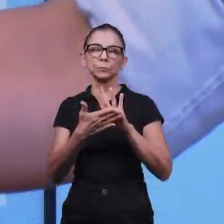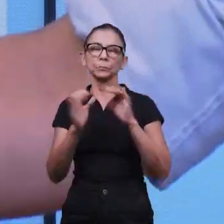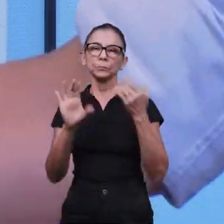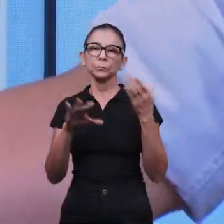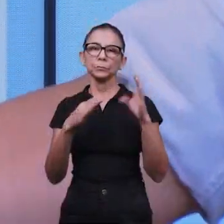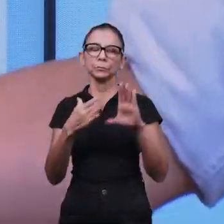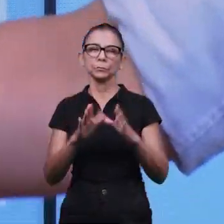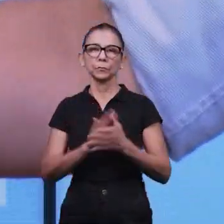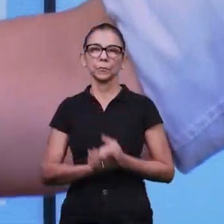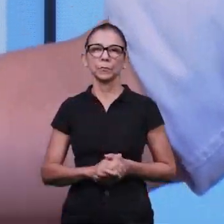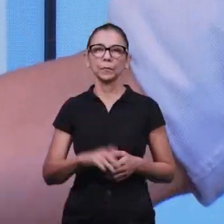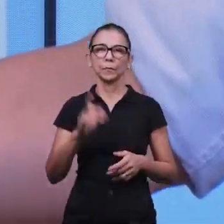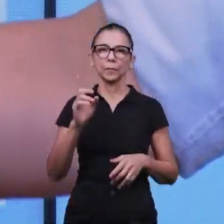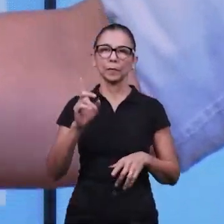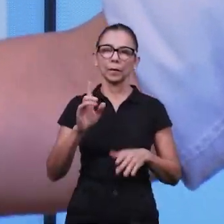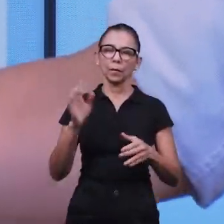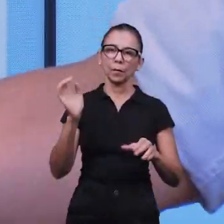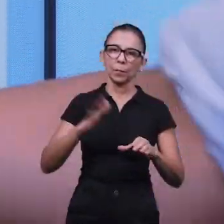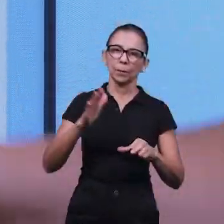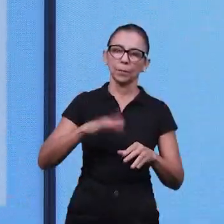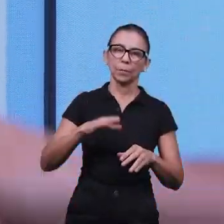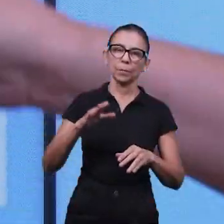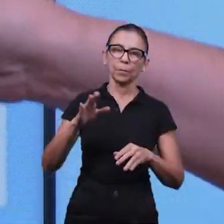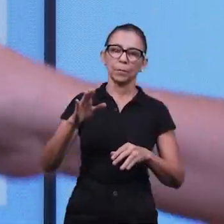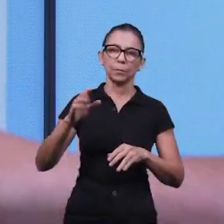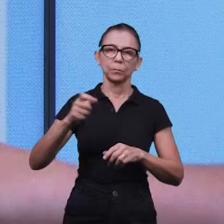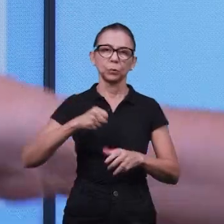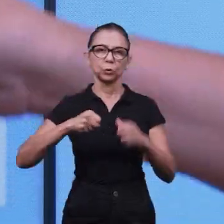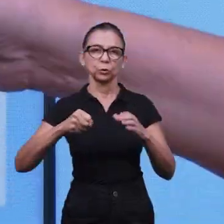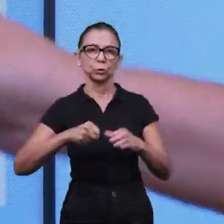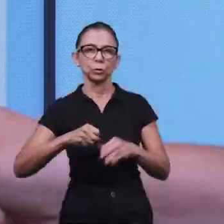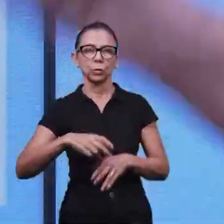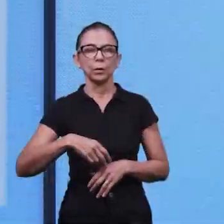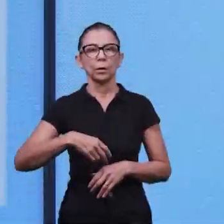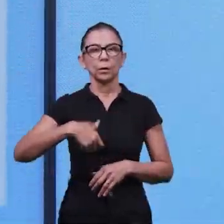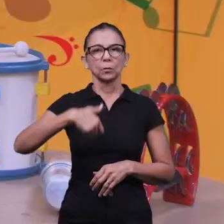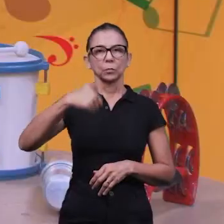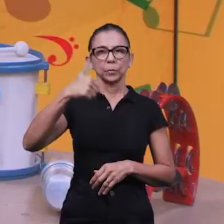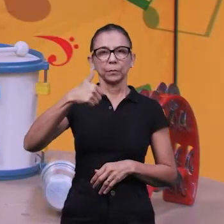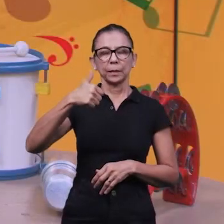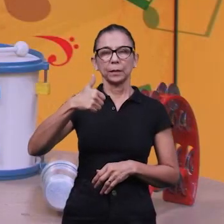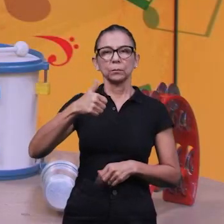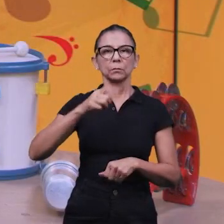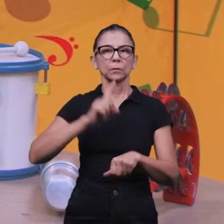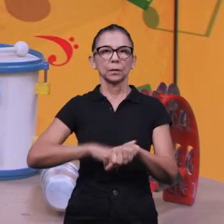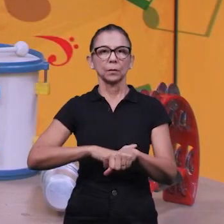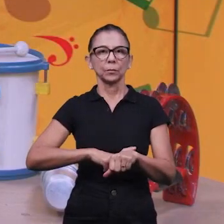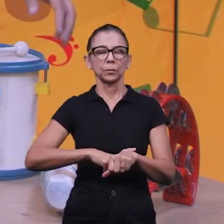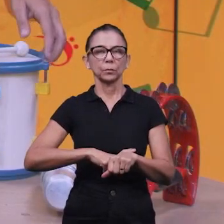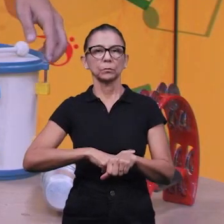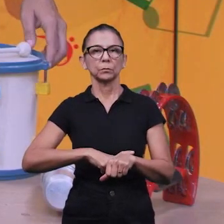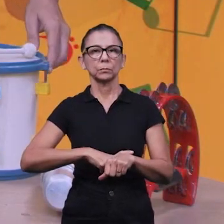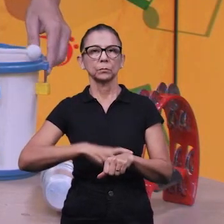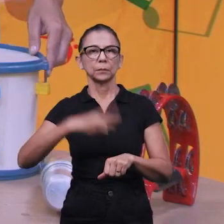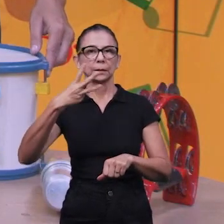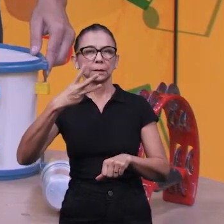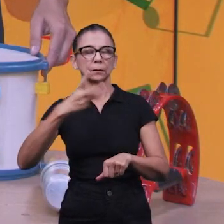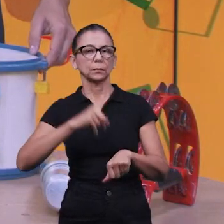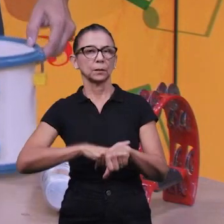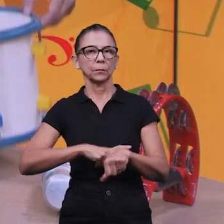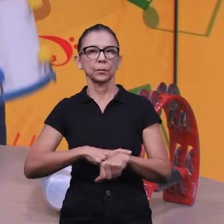serons en train de chanter la louange, nous allons jouer au premier temps et au troisième temps. Maintenant, je vais vous montrer le